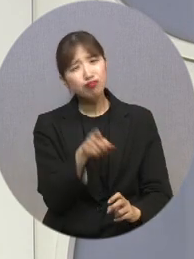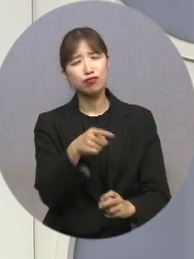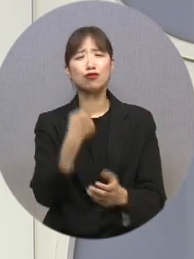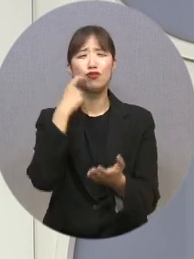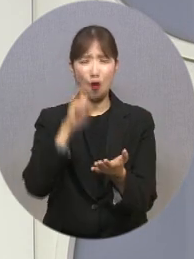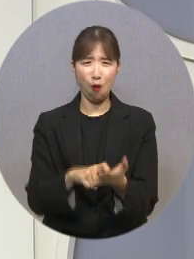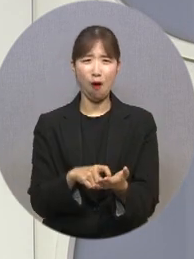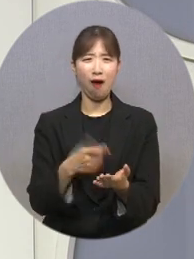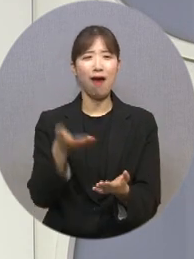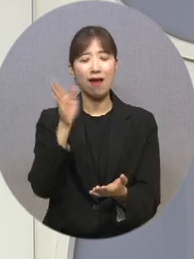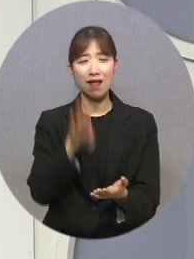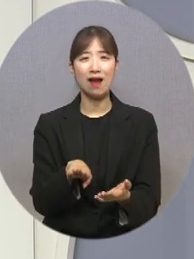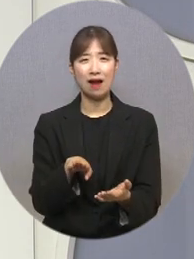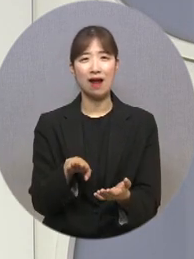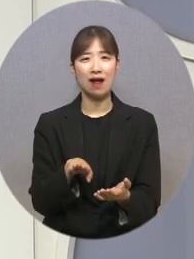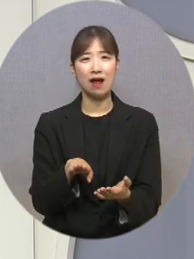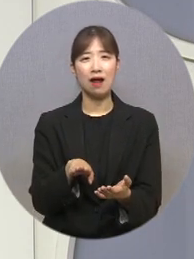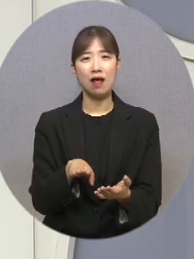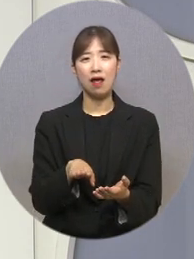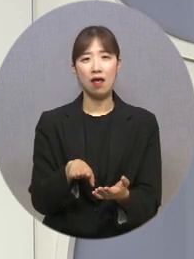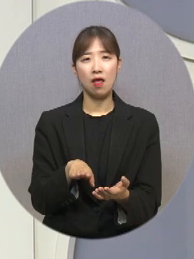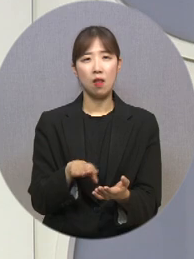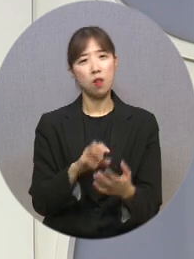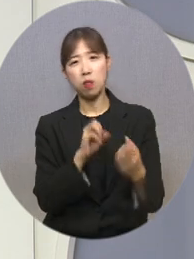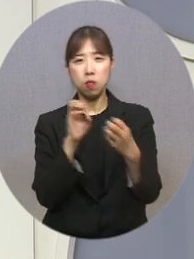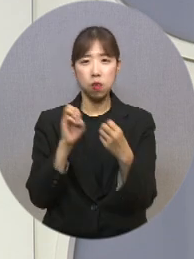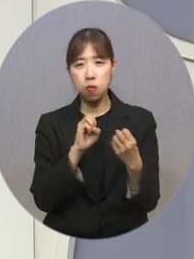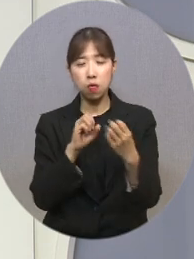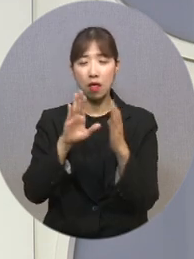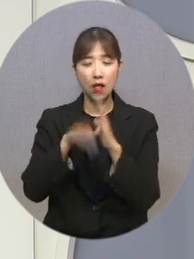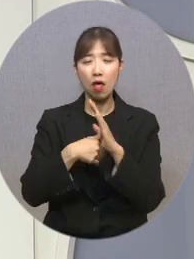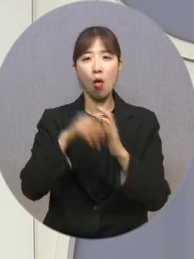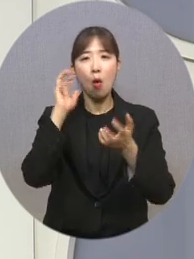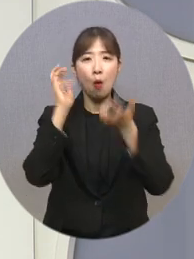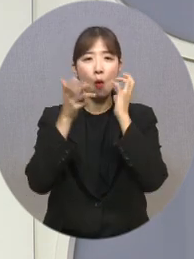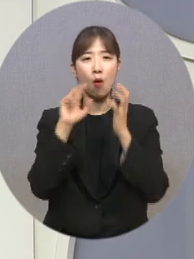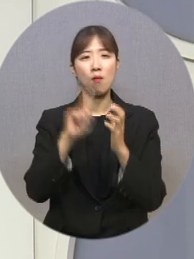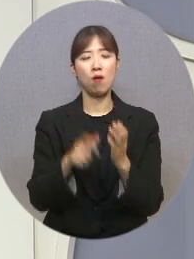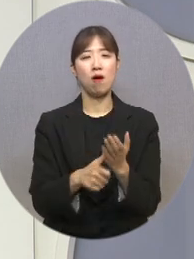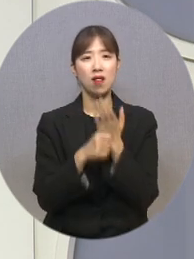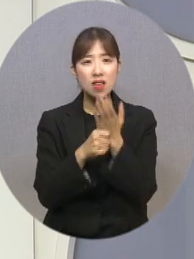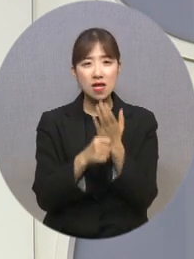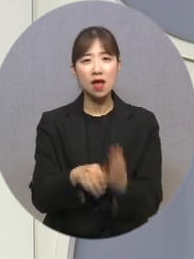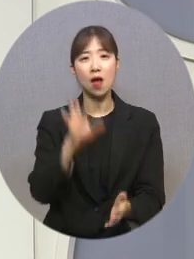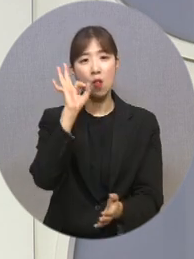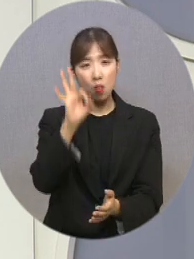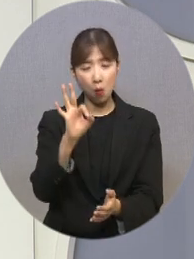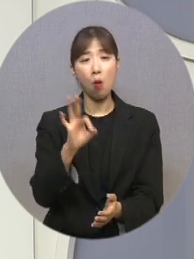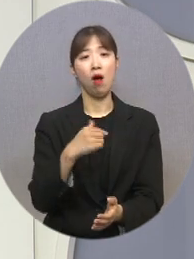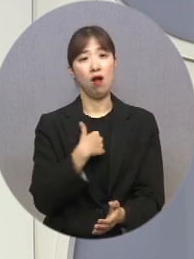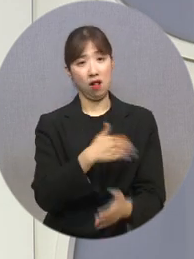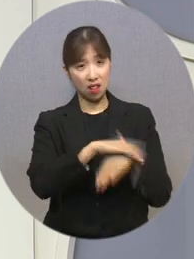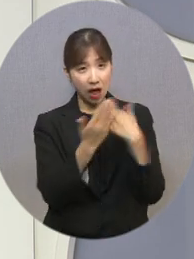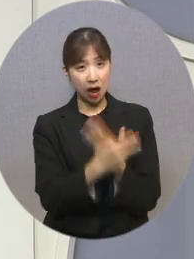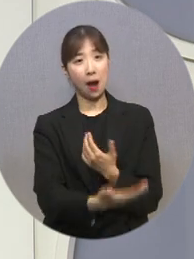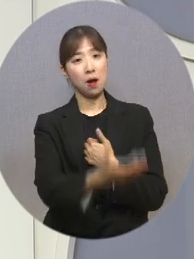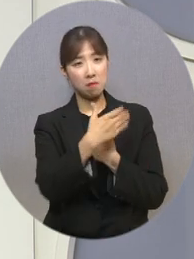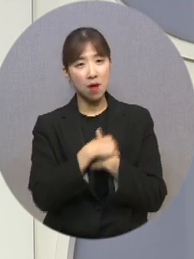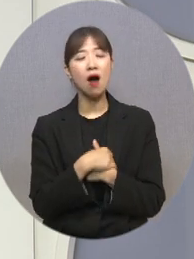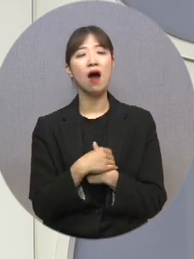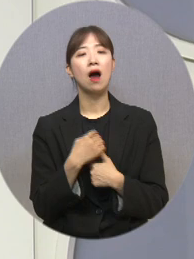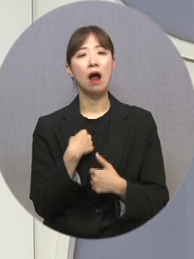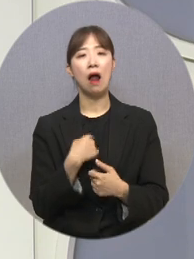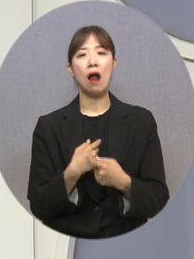금방 들통이 날 사안인데 이 약간 그 정신을 혼란케 하는 게 티켓 판매 대금을 갖다가 이제 양도한다니까 피해자가